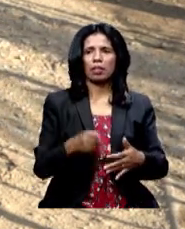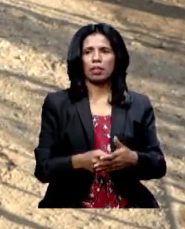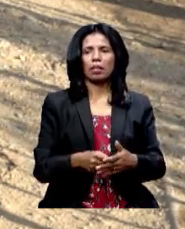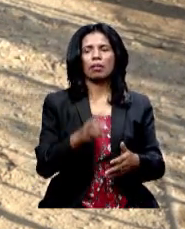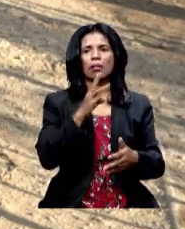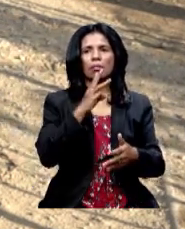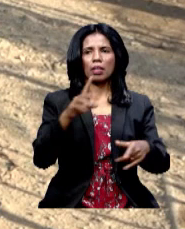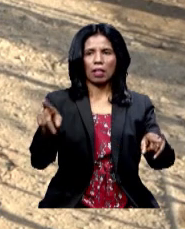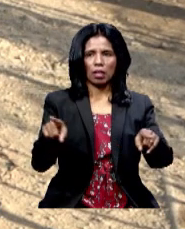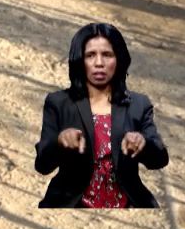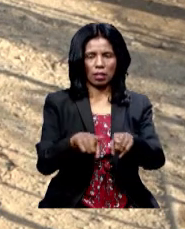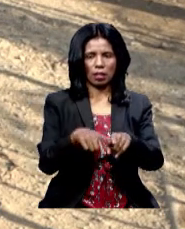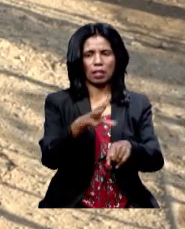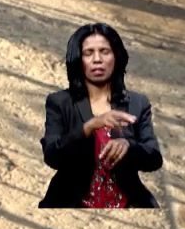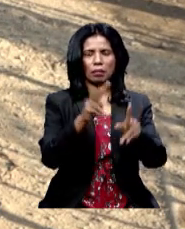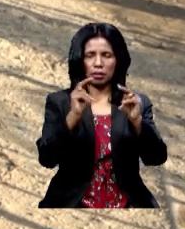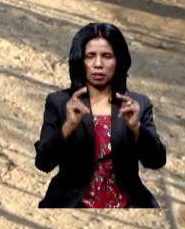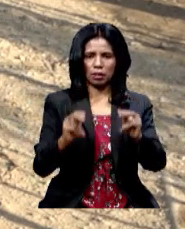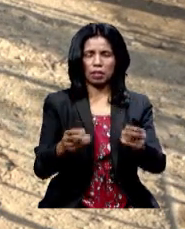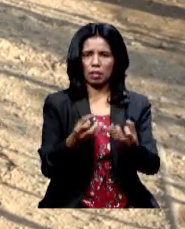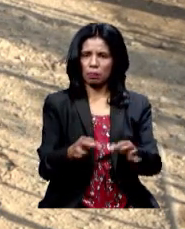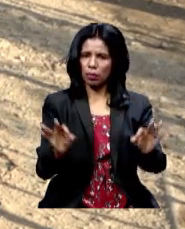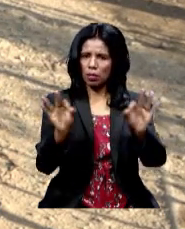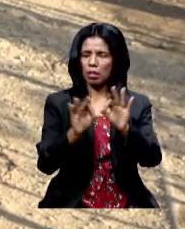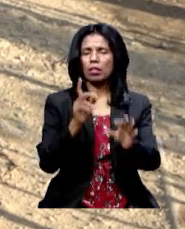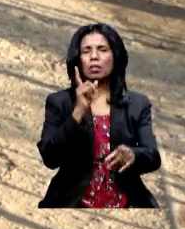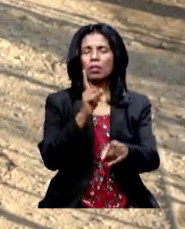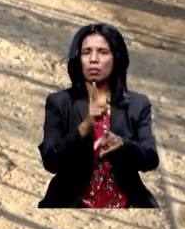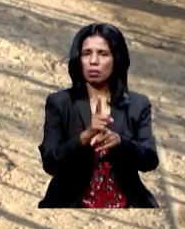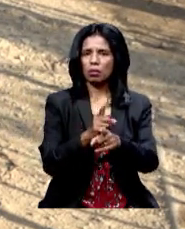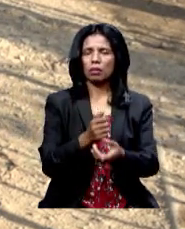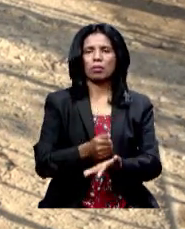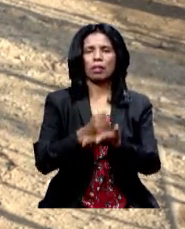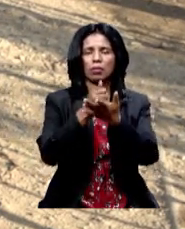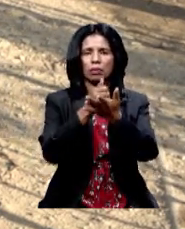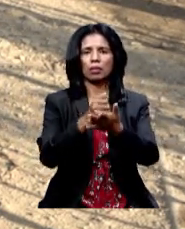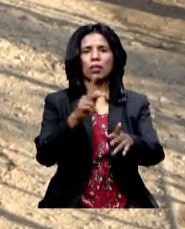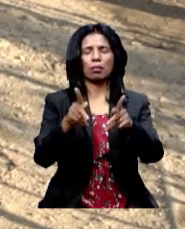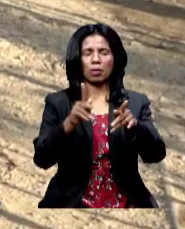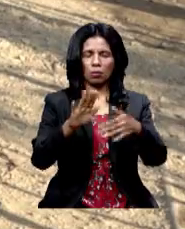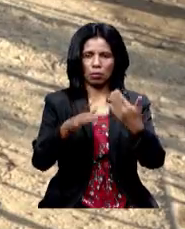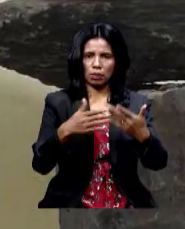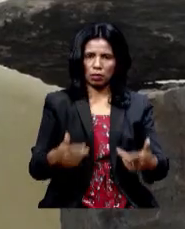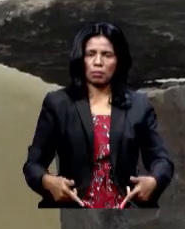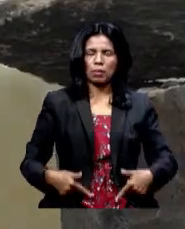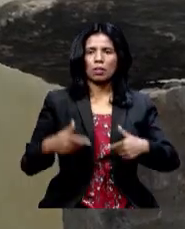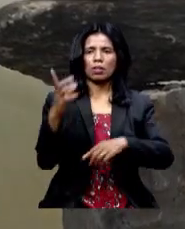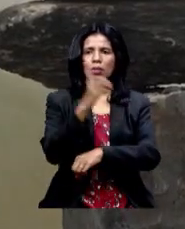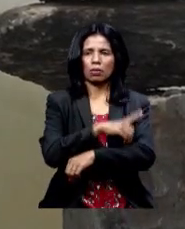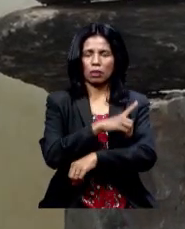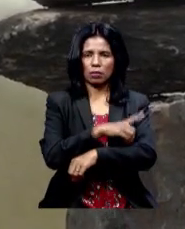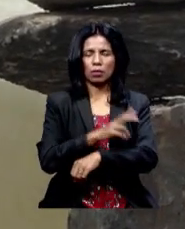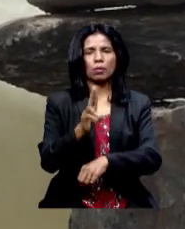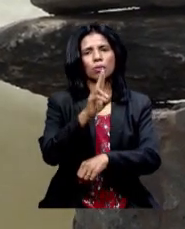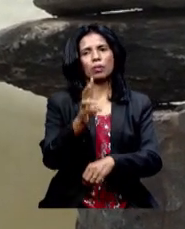sai hanesa necessidade prioridade hodi bele facilita em memoris lolor nian. Usa ba